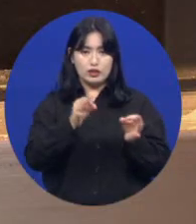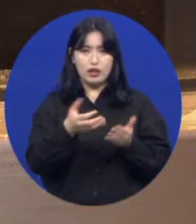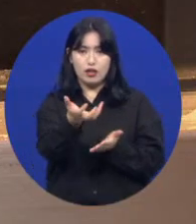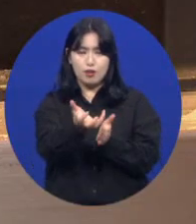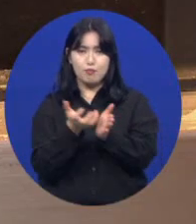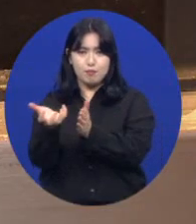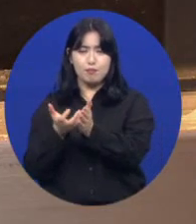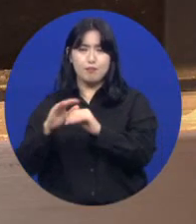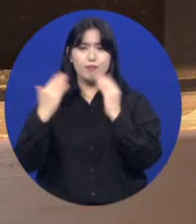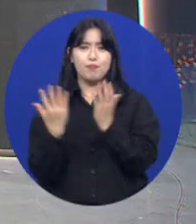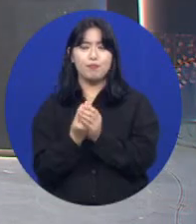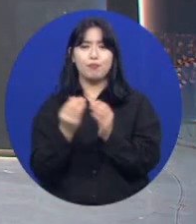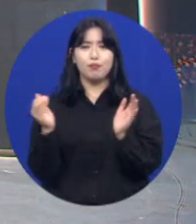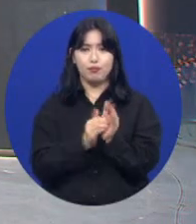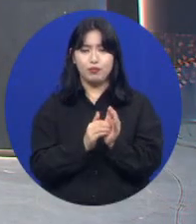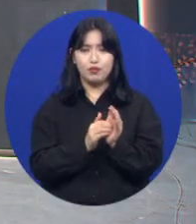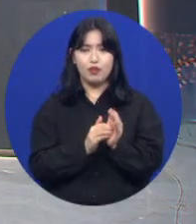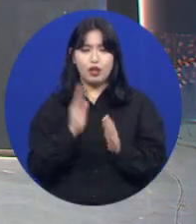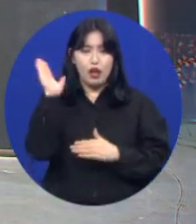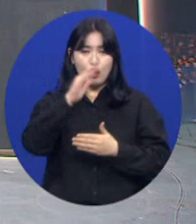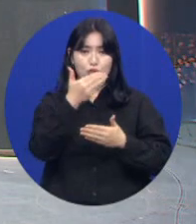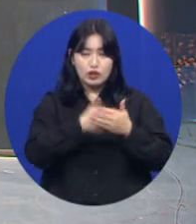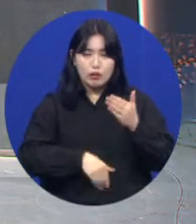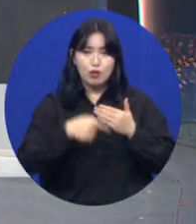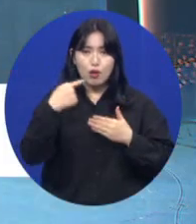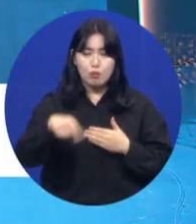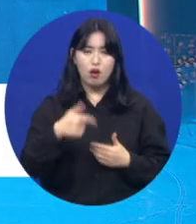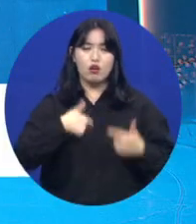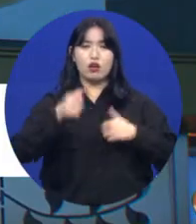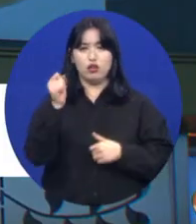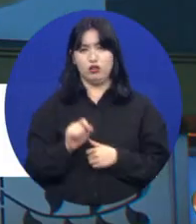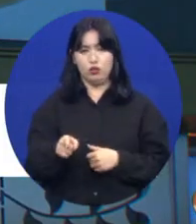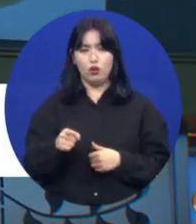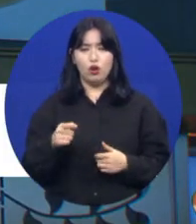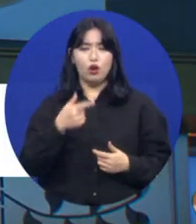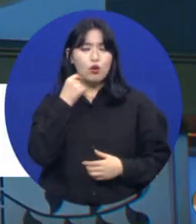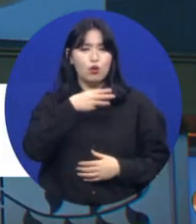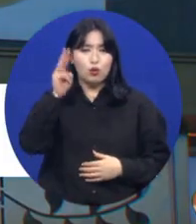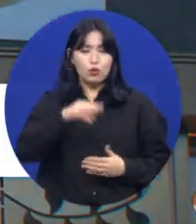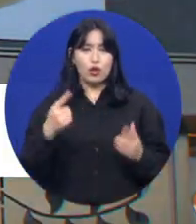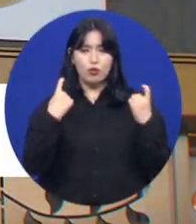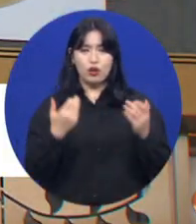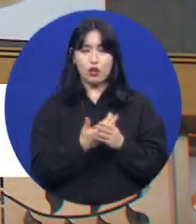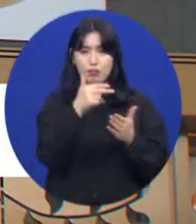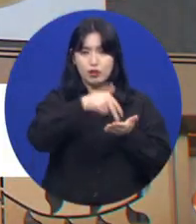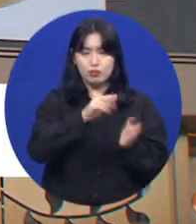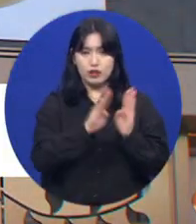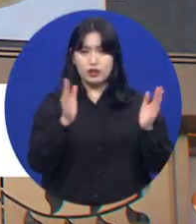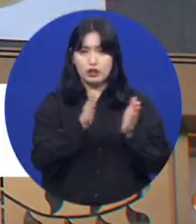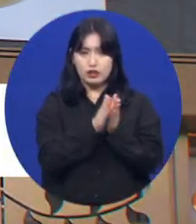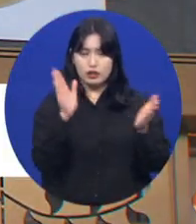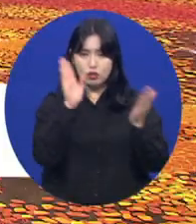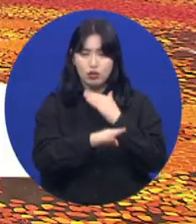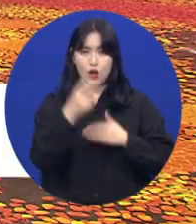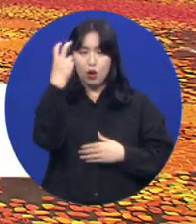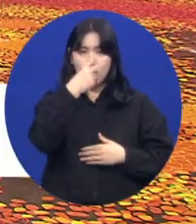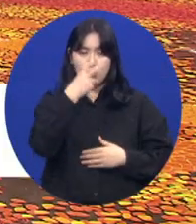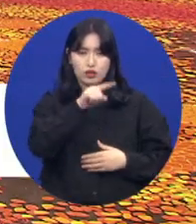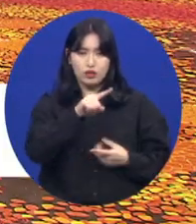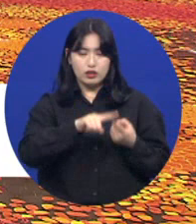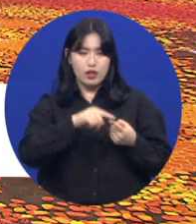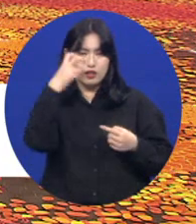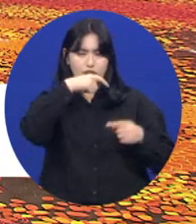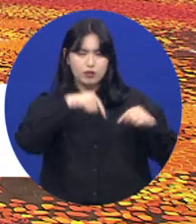모두 끝냈습니다. 앞으로 남은 건 카지노. 롯데관광개발은 개장 이후에 호텔 등급 심사를 받으면